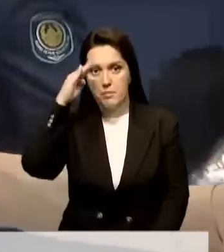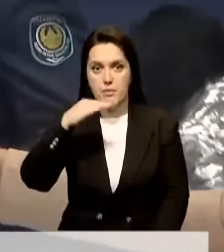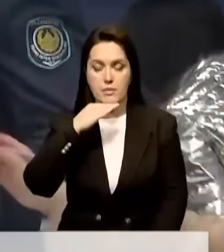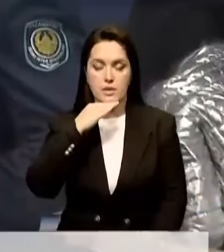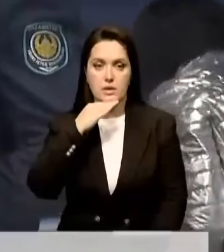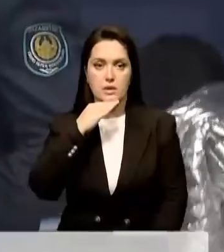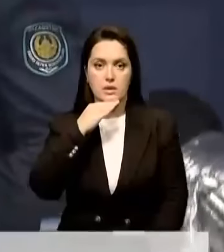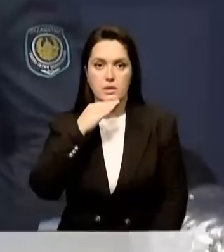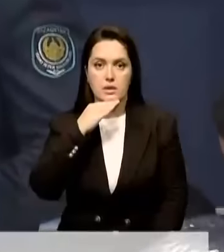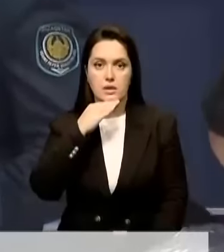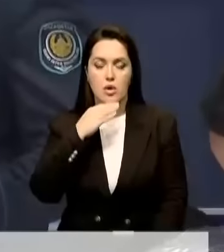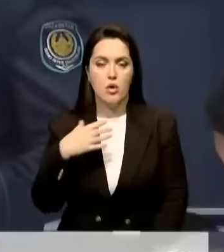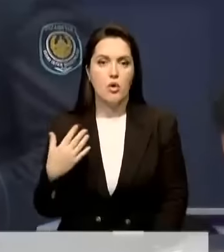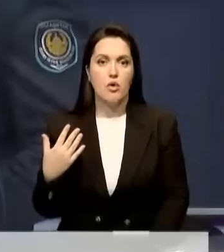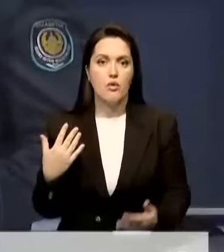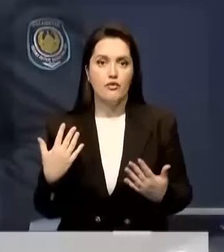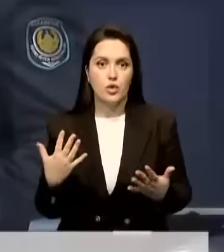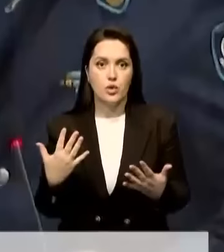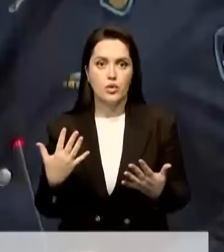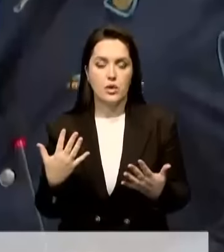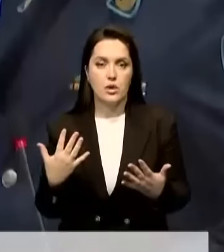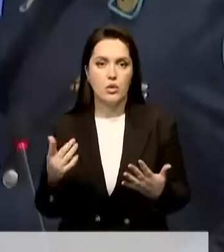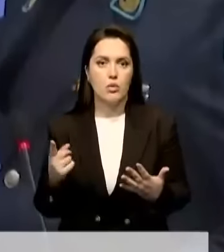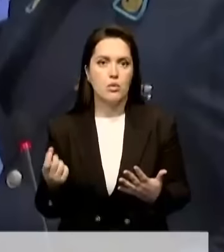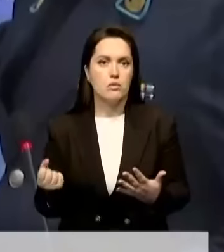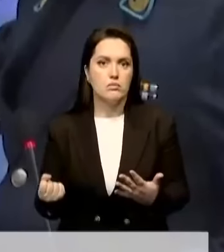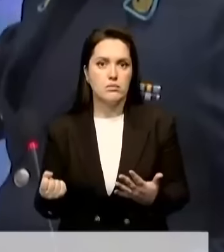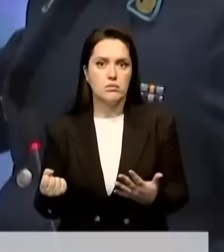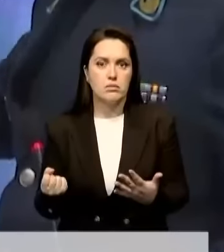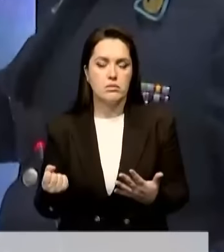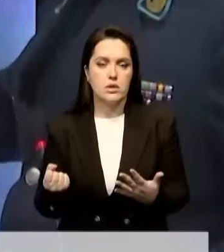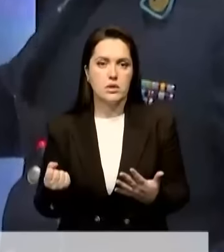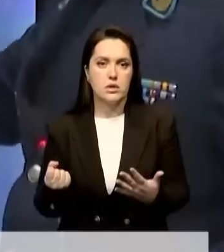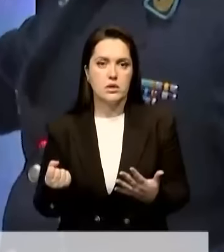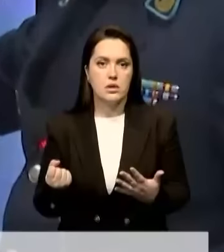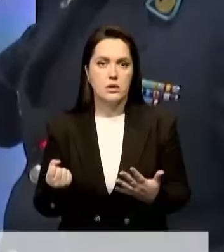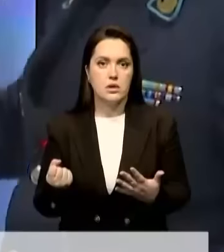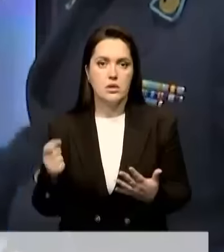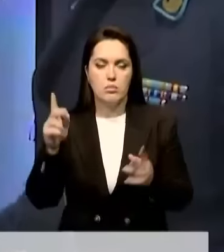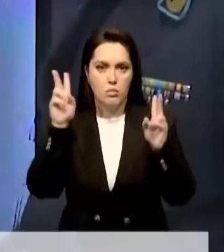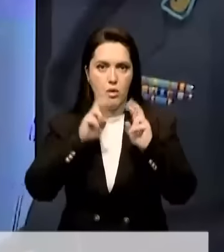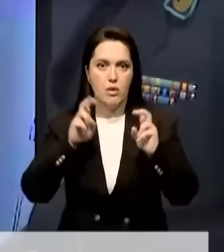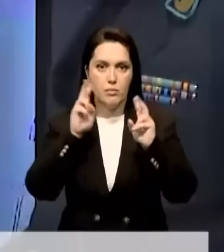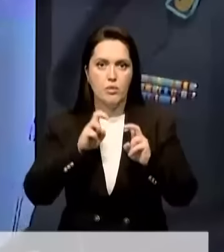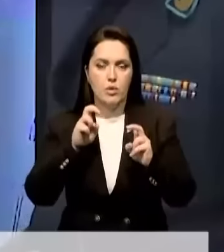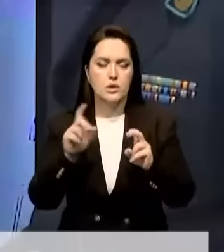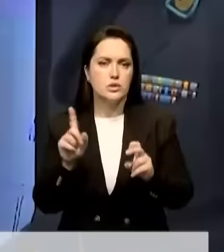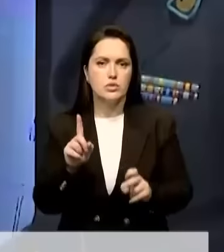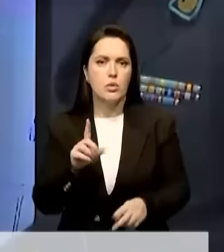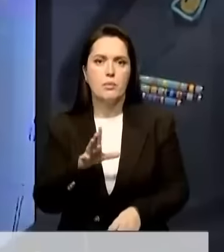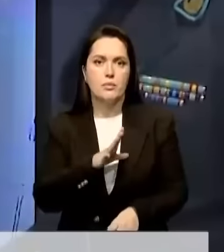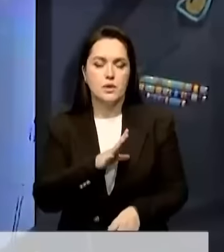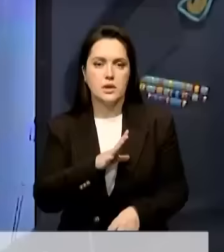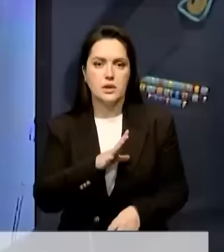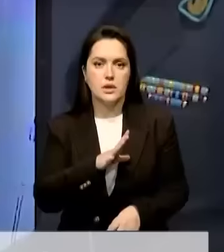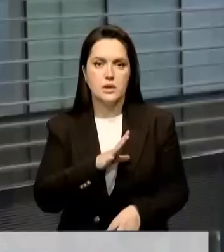Здесь отец в руке предмет. Мы сейчас по соответствующей видеозаписи назначили экспертизу для определения, что у